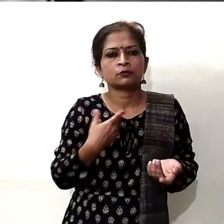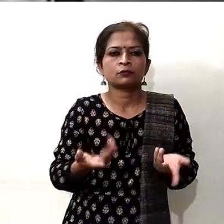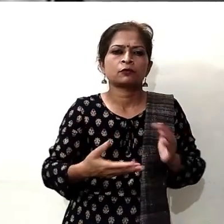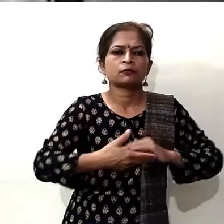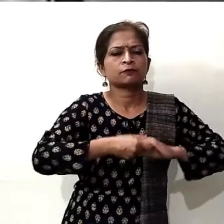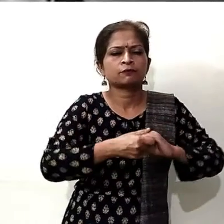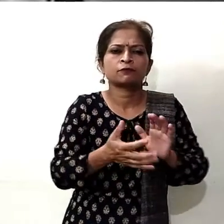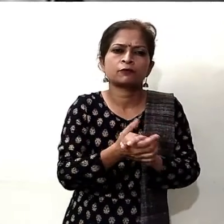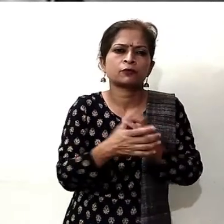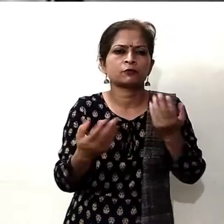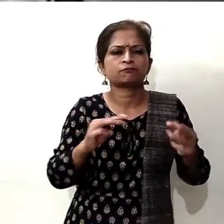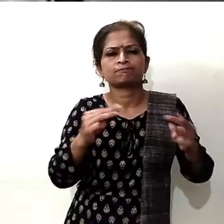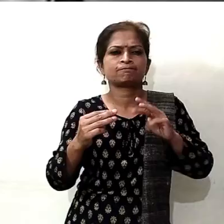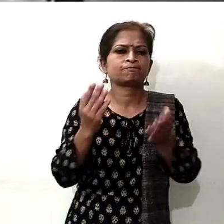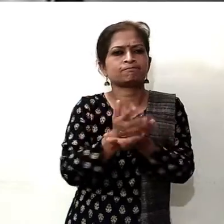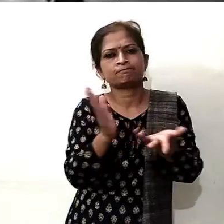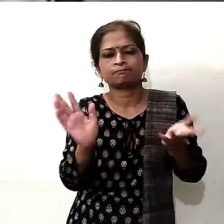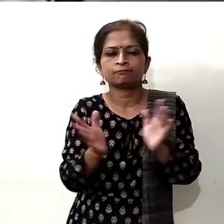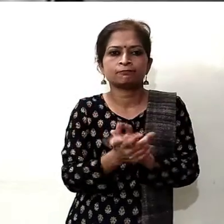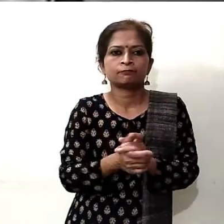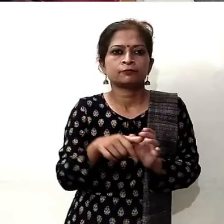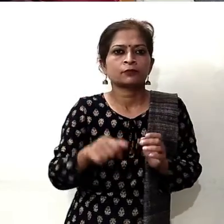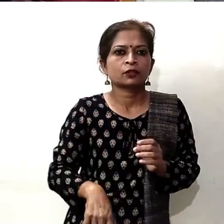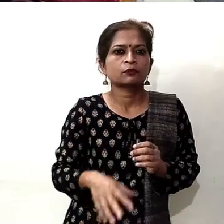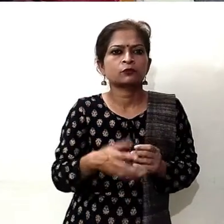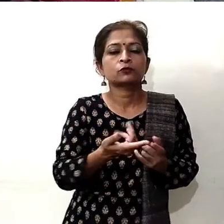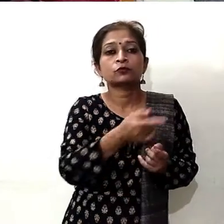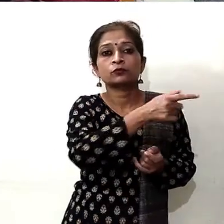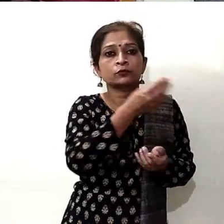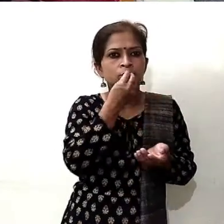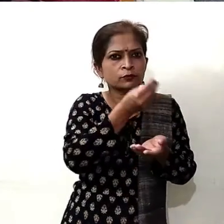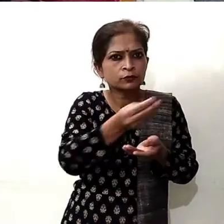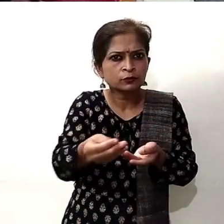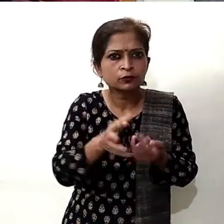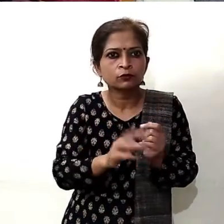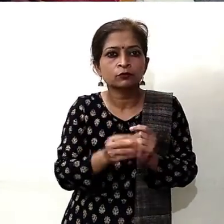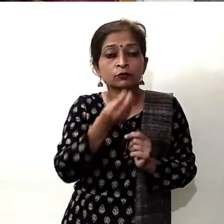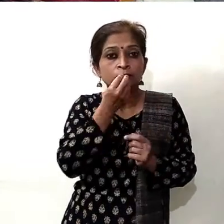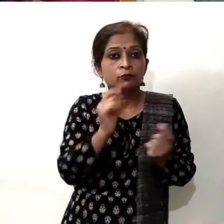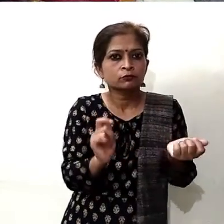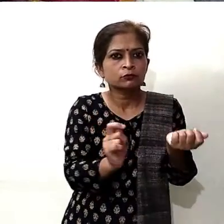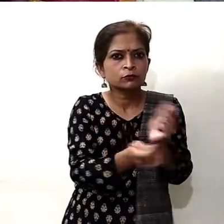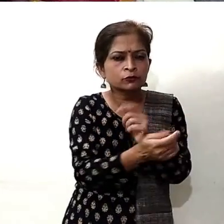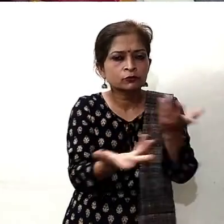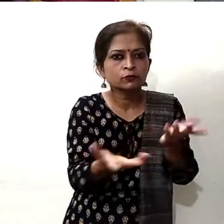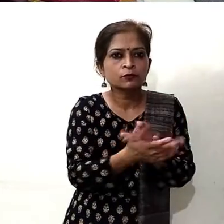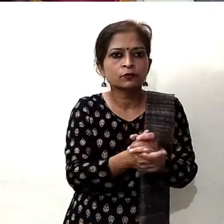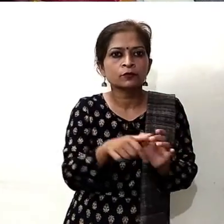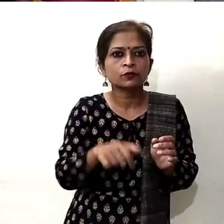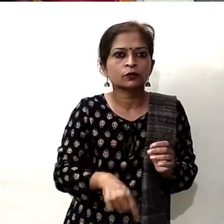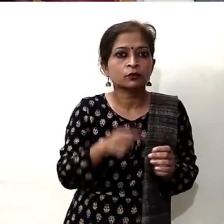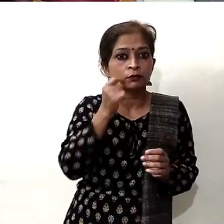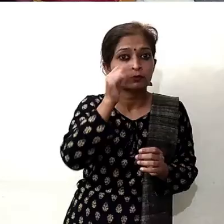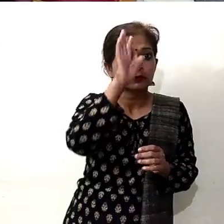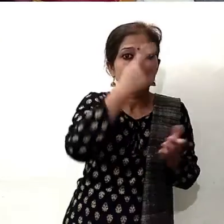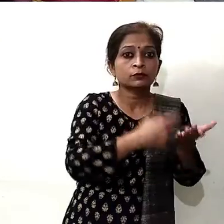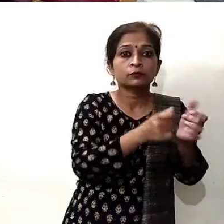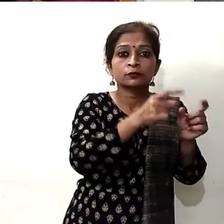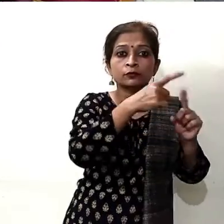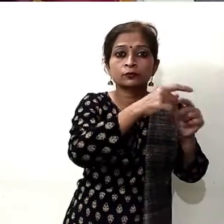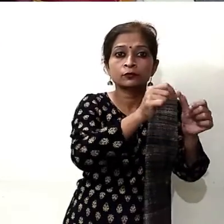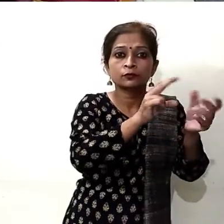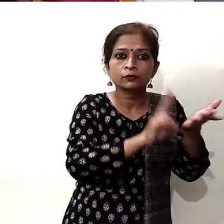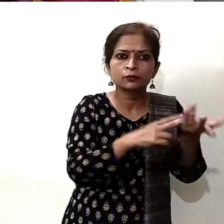हैं, किस तरह से वो जब खाना दिया जाता है तो खाना बदल देता है, तो राणा रतन सिंह मुस्कुराते हैं और वो खाना खाने लगते हैं, वगैरह वगैरह